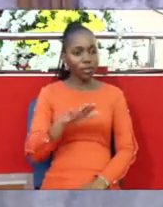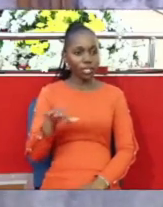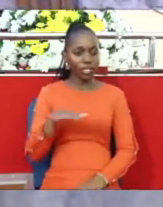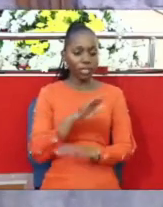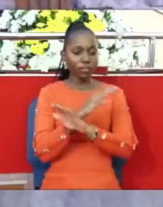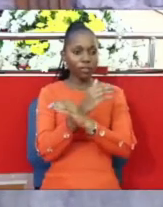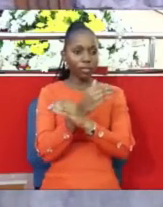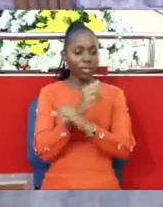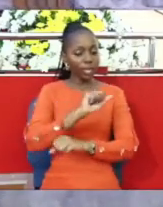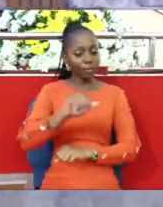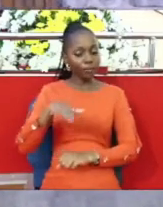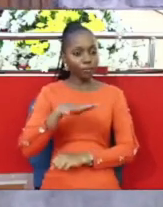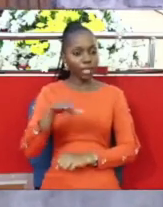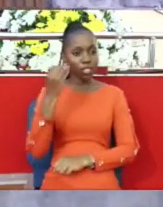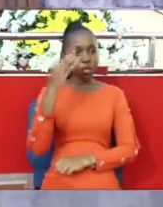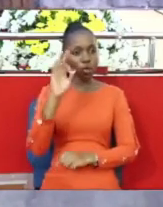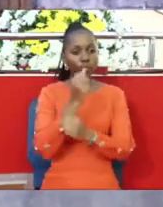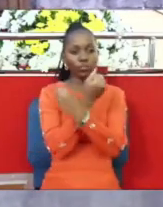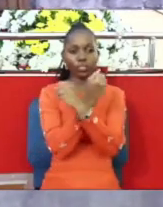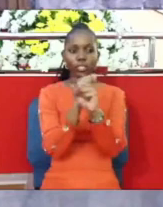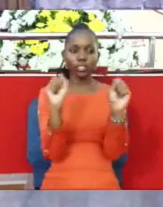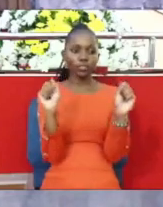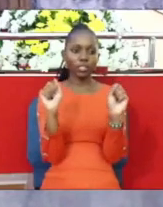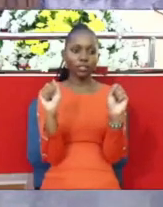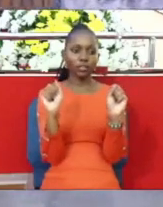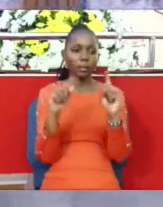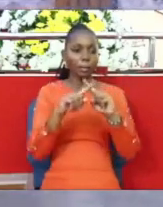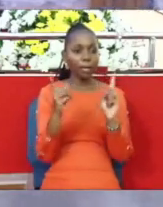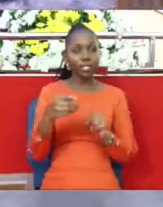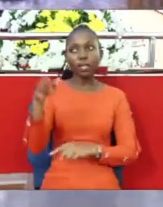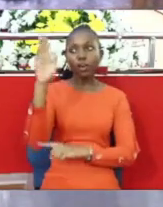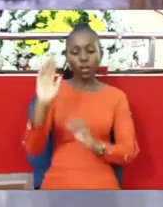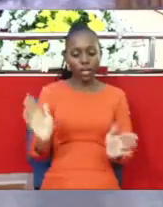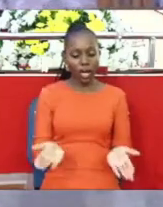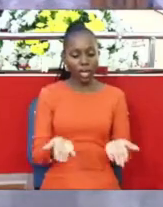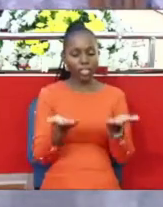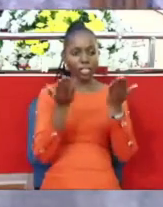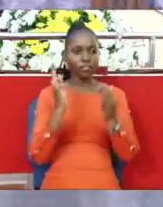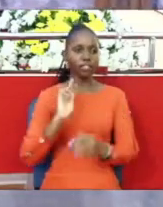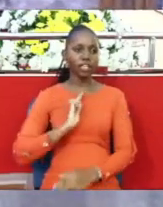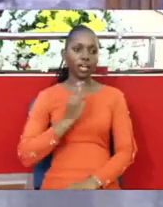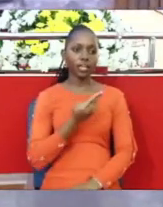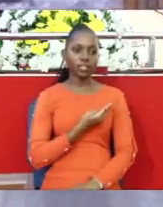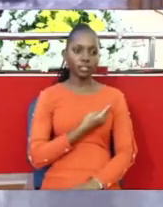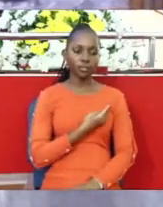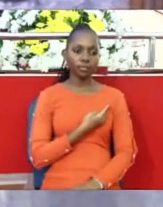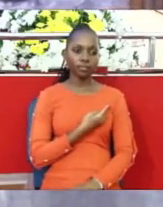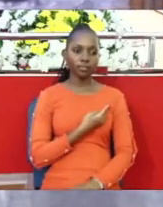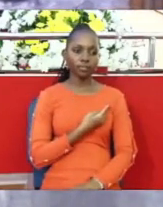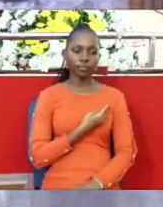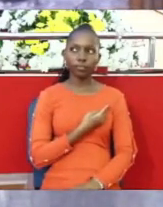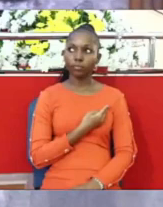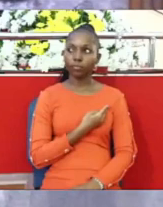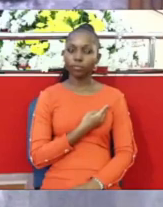Lakini tushakwezwa ama kuinuliwa. Unajua wengine unahubiri mpaka unajisikia hivyo. You are not down there. Wewe haumo chini. I am